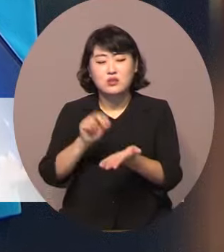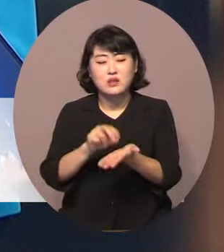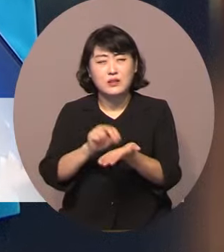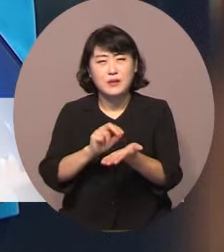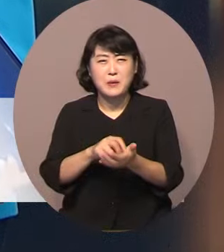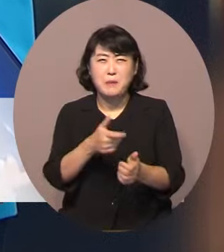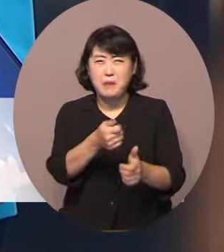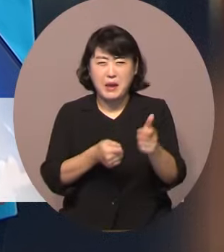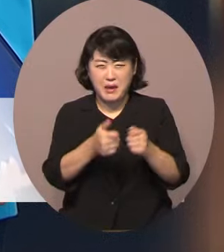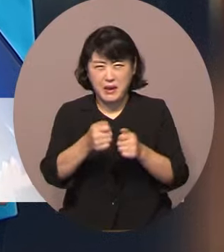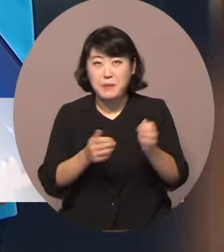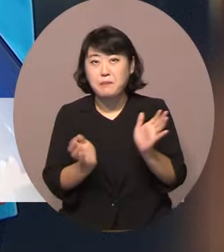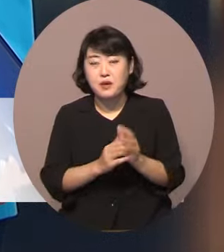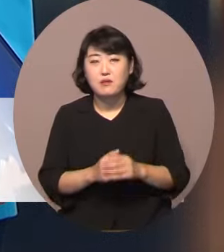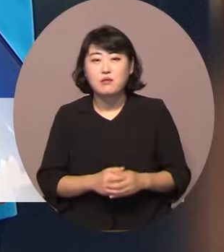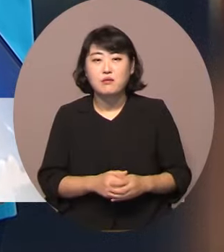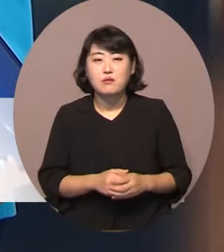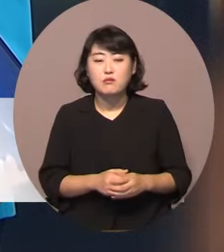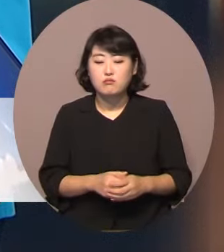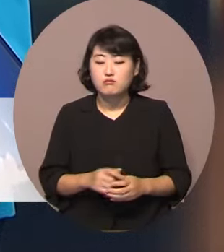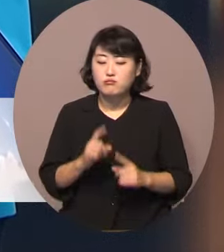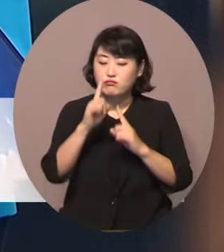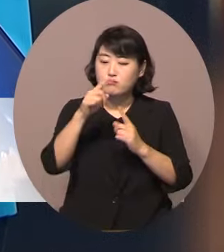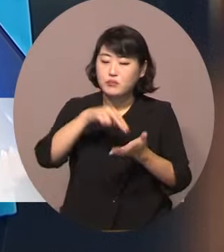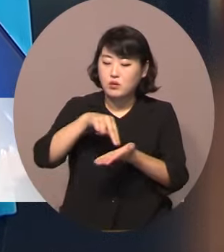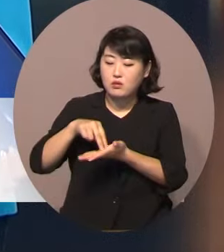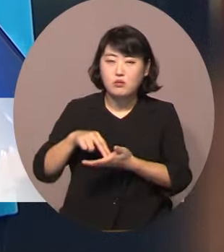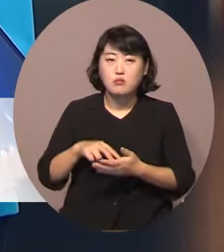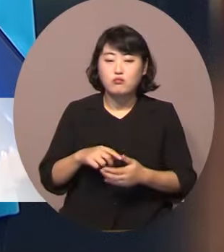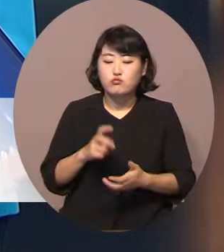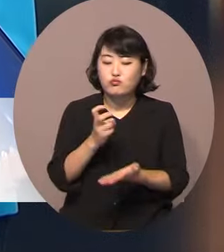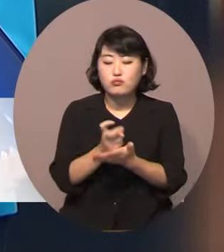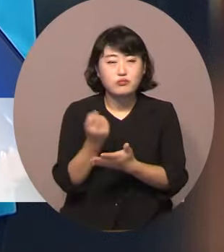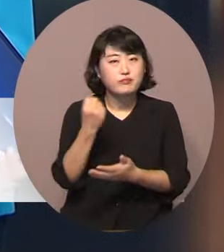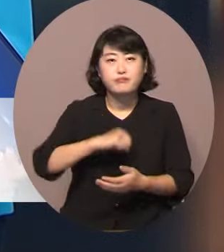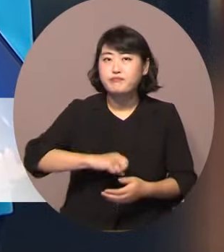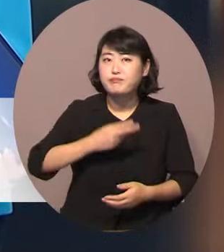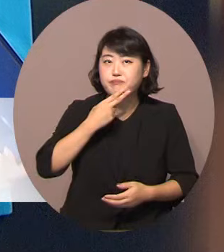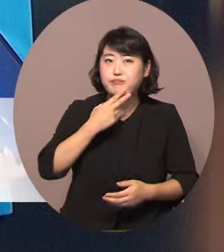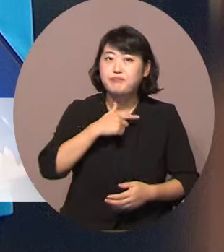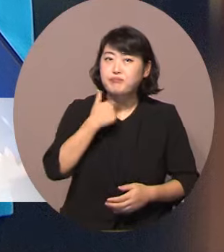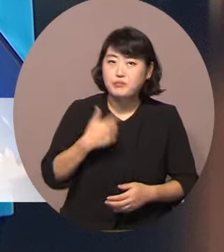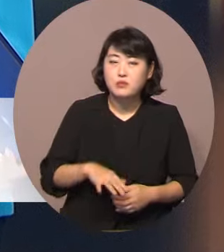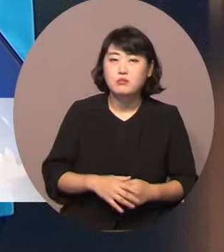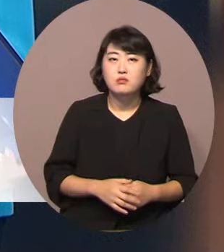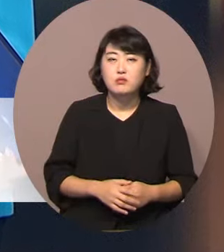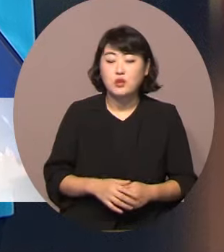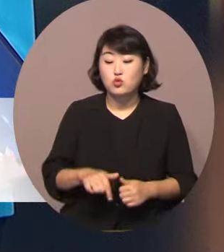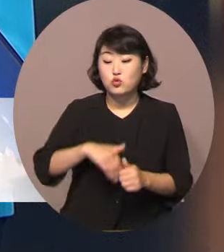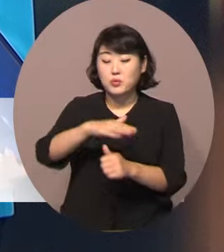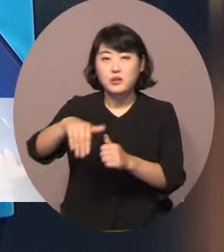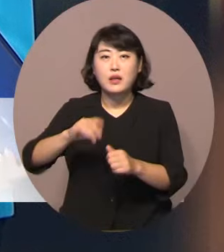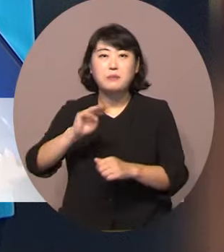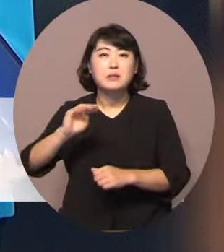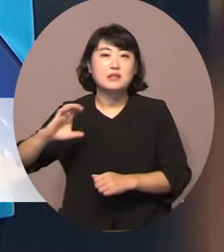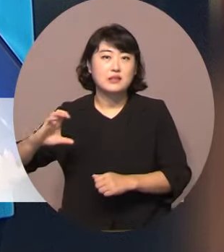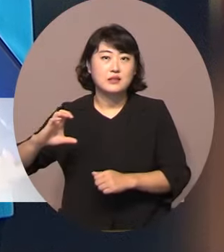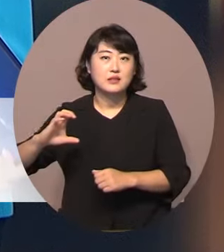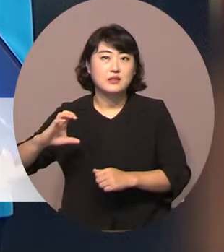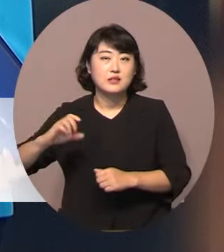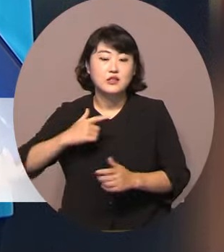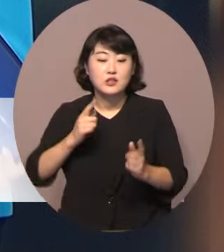쏟아졌는데요이 후보자는 규정에 어긋난 건 없다며 방어했지만이 후보자를 직접 겪어본 대전 엠비시